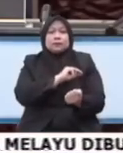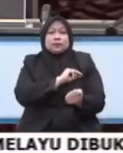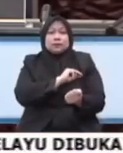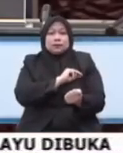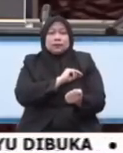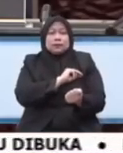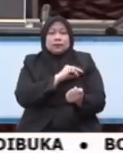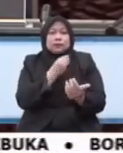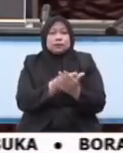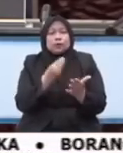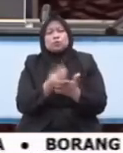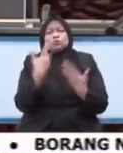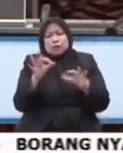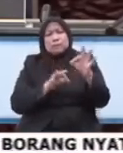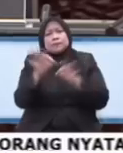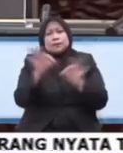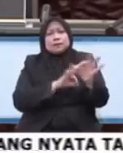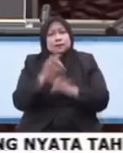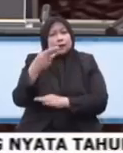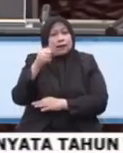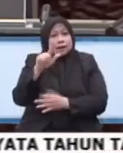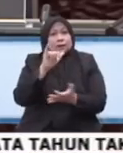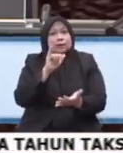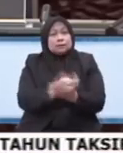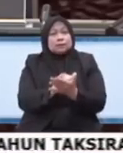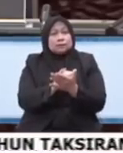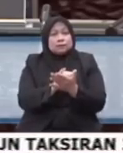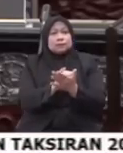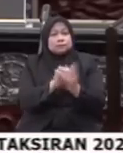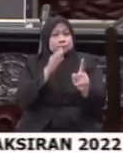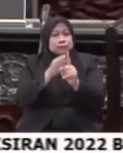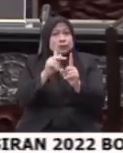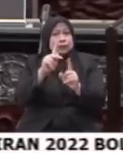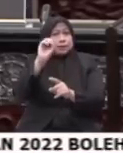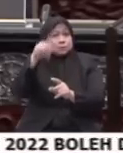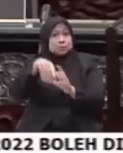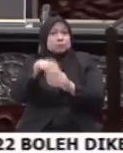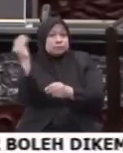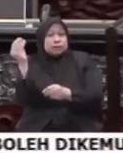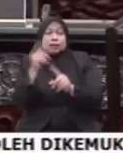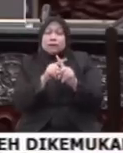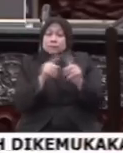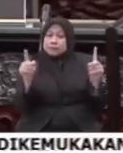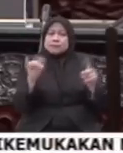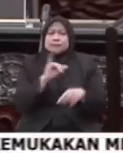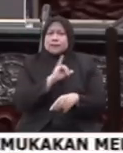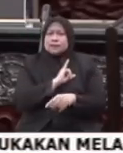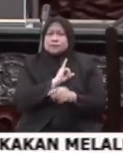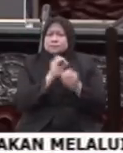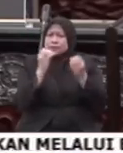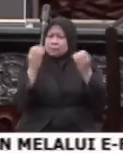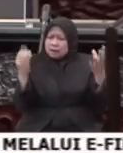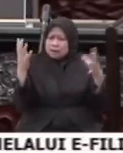dan juga Menteri Keuangan telah pun Menjelaskan hal berkenaan dengan pengelolaan ini tetapi saya mendapat